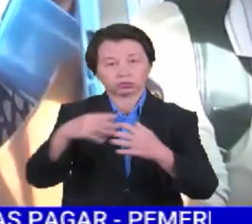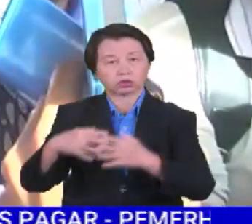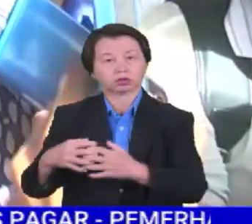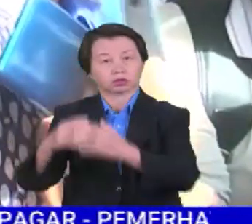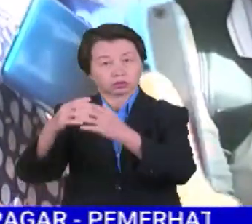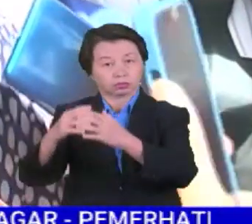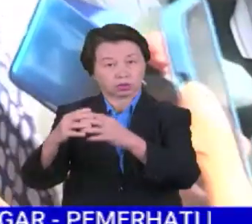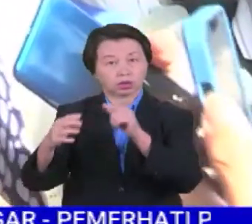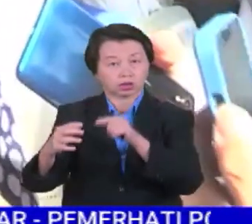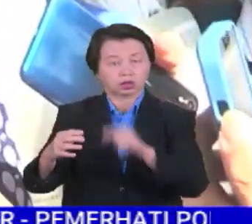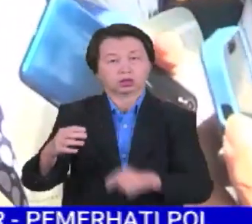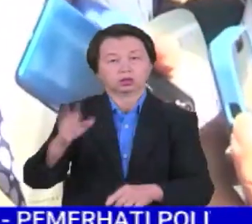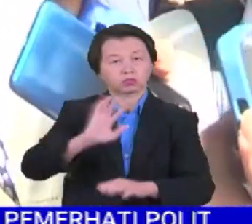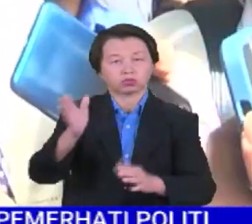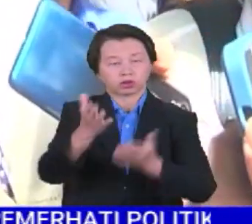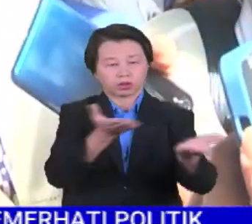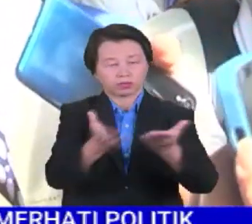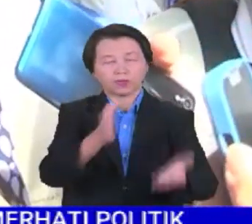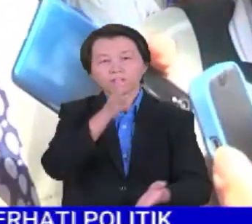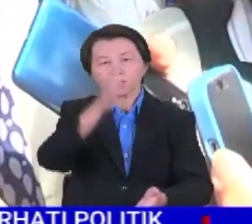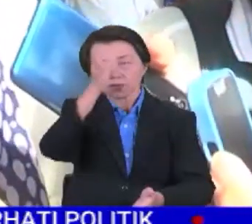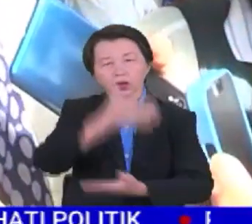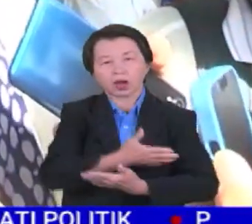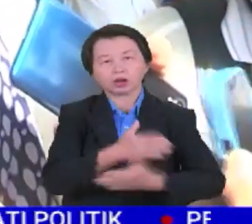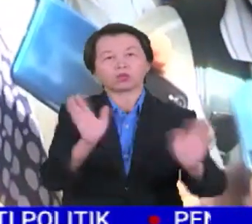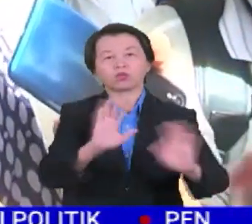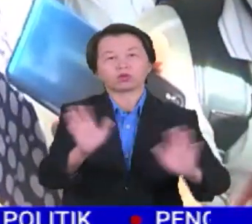ditubuhkan bukanlah untuk perkhidmatan ibu dan anak.